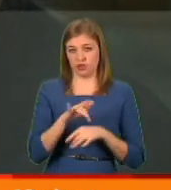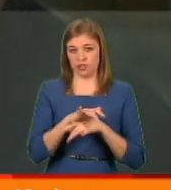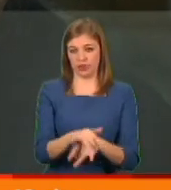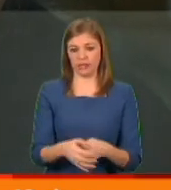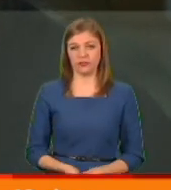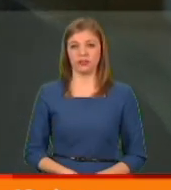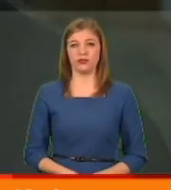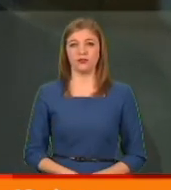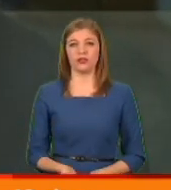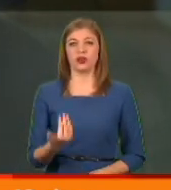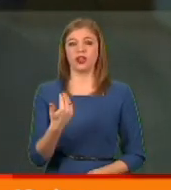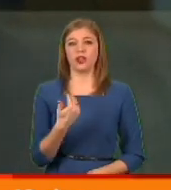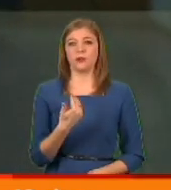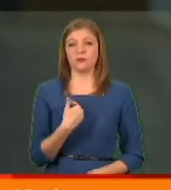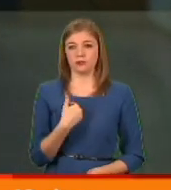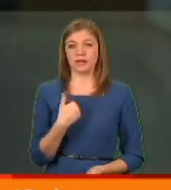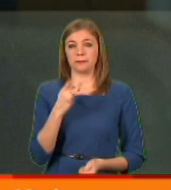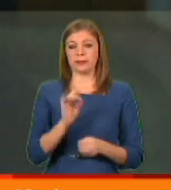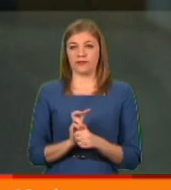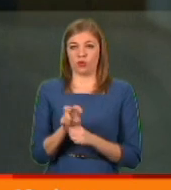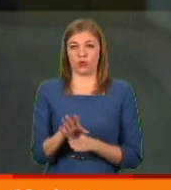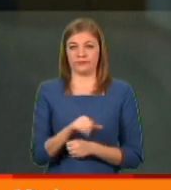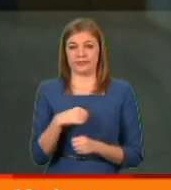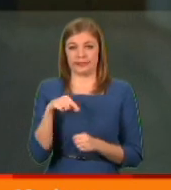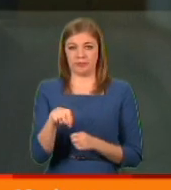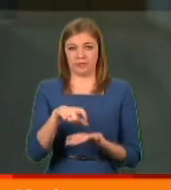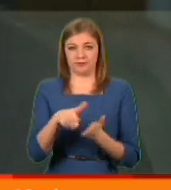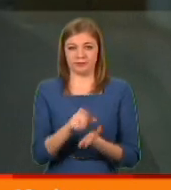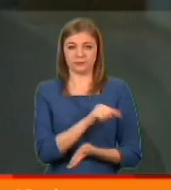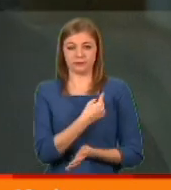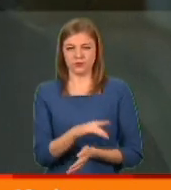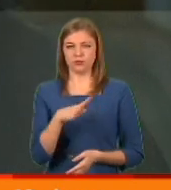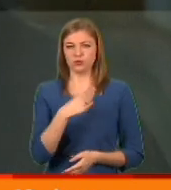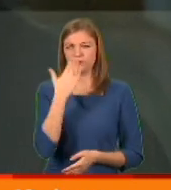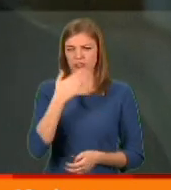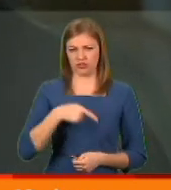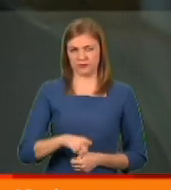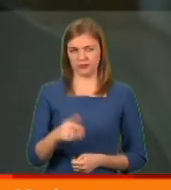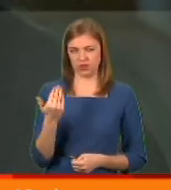тарганів. Ми при вході у саме стацвідділення був запах сечі.